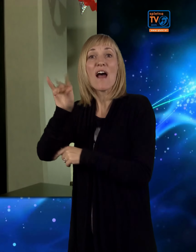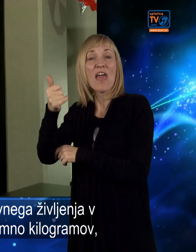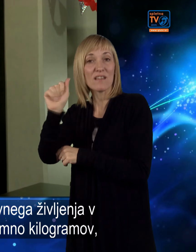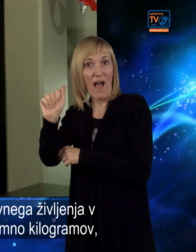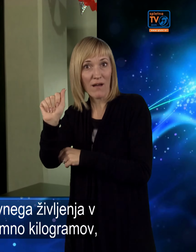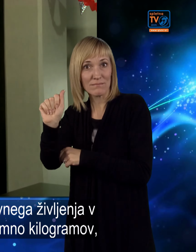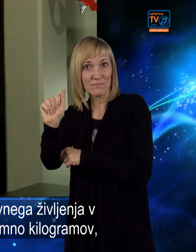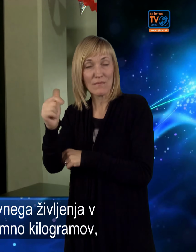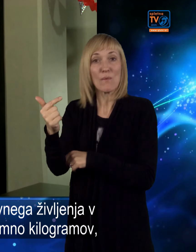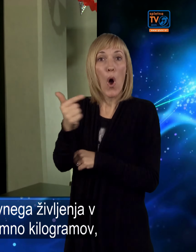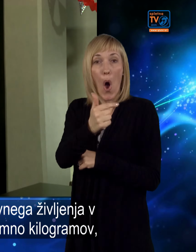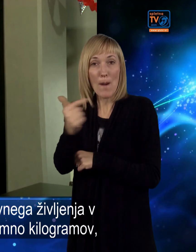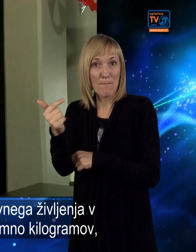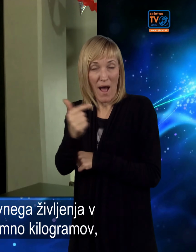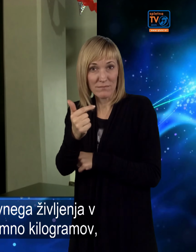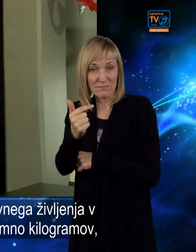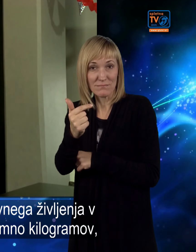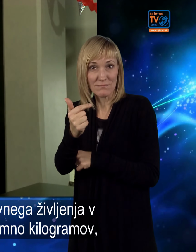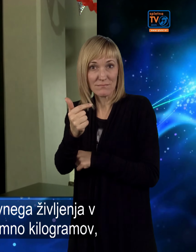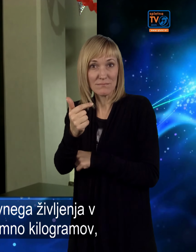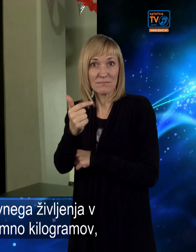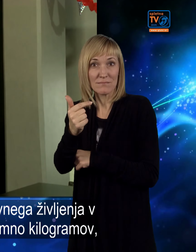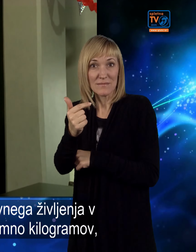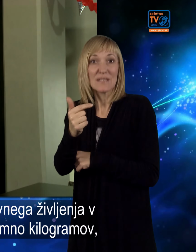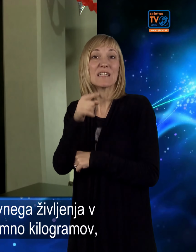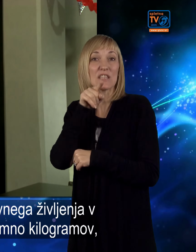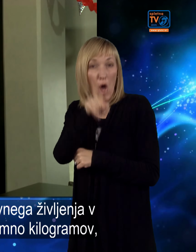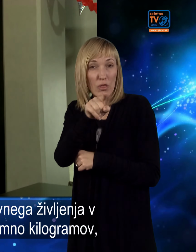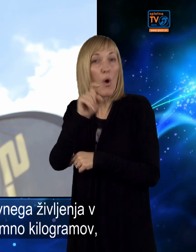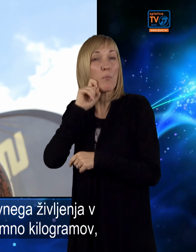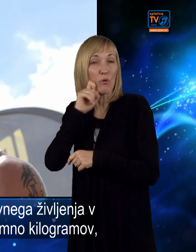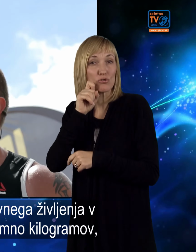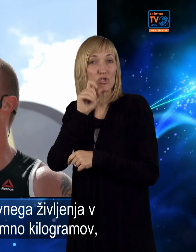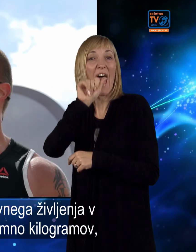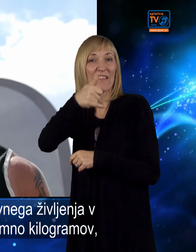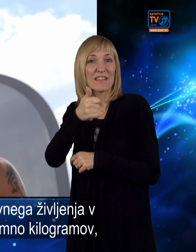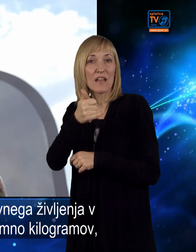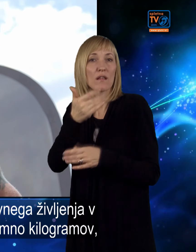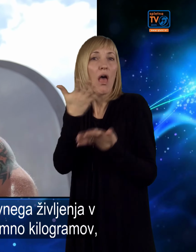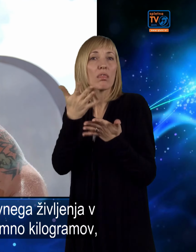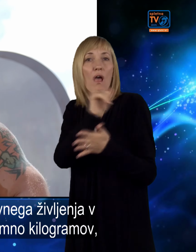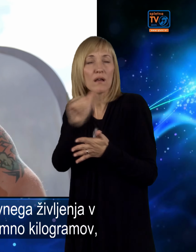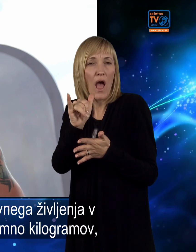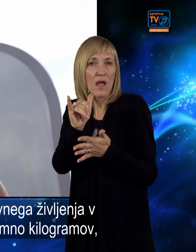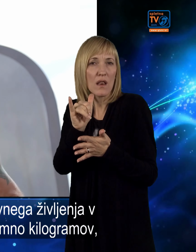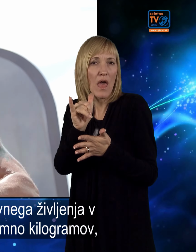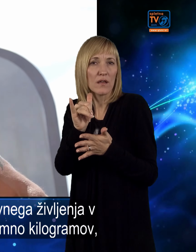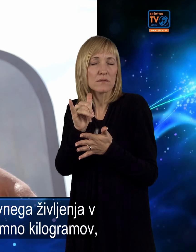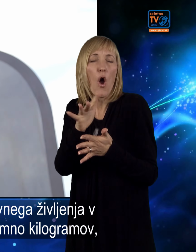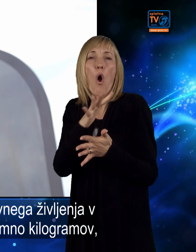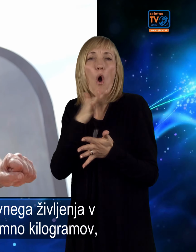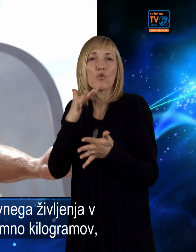Andrej recimo kandidat, ki je v parih letih zaradi neaktivnega življenja pridobil